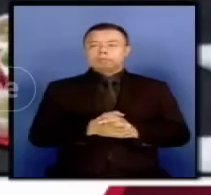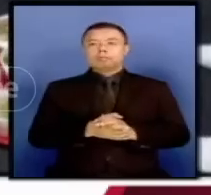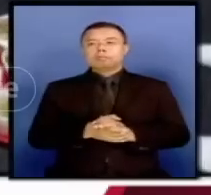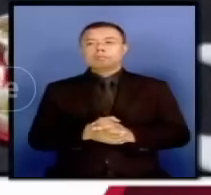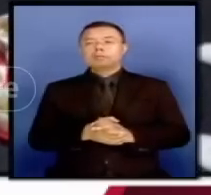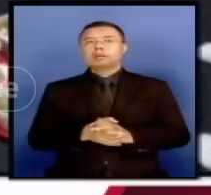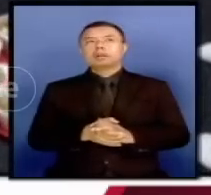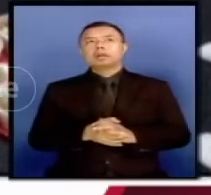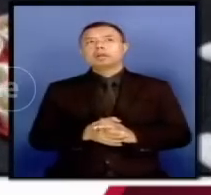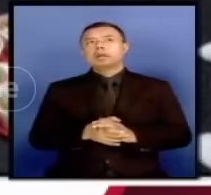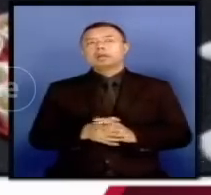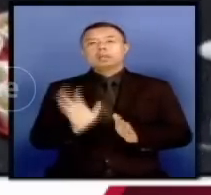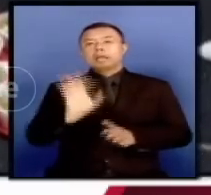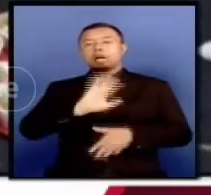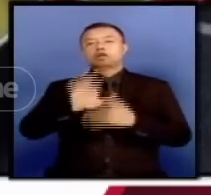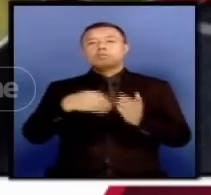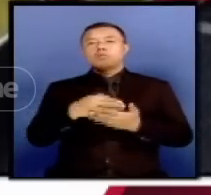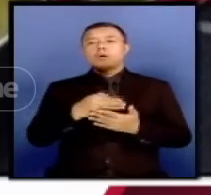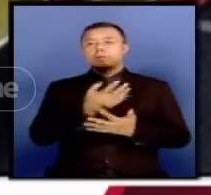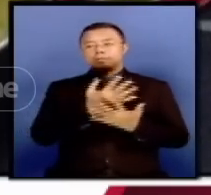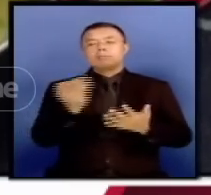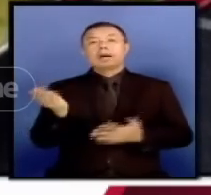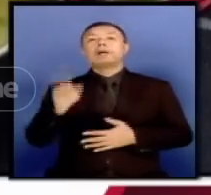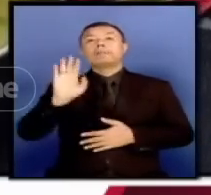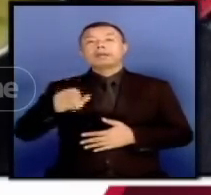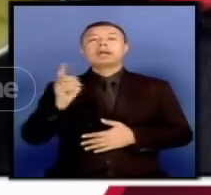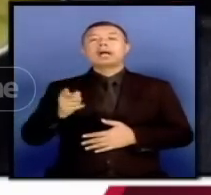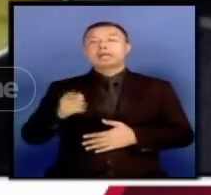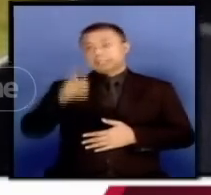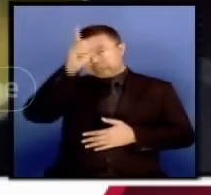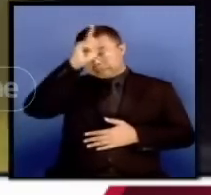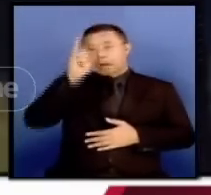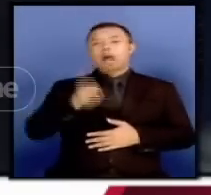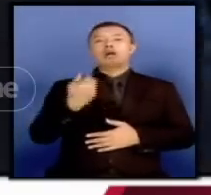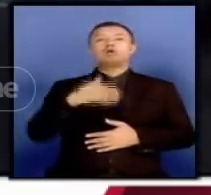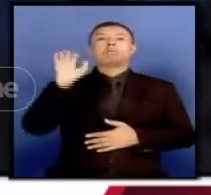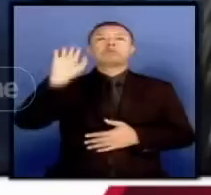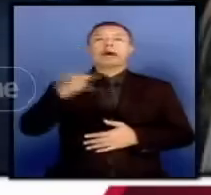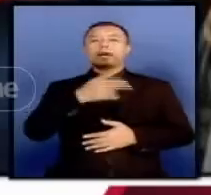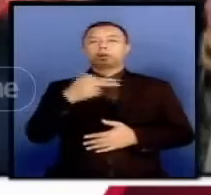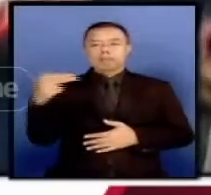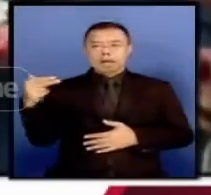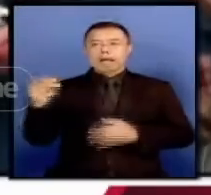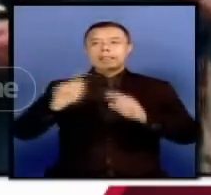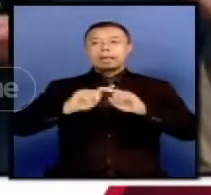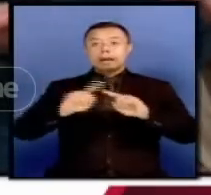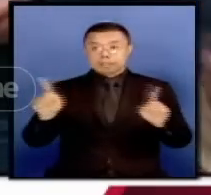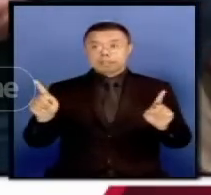tidak semua dari mereka masih berada di Jerman, ada juga yang sudah kembali ke Indonesia.